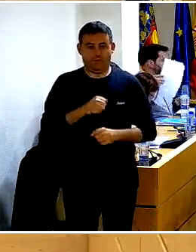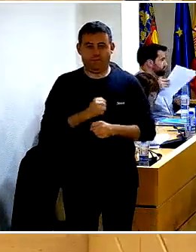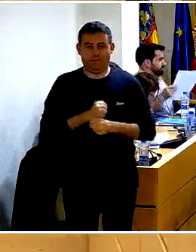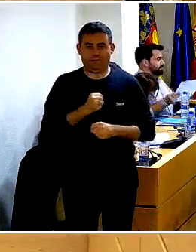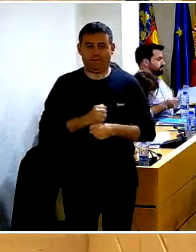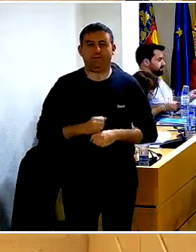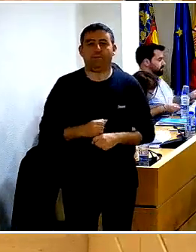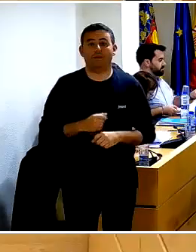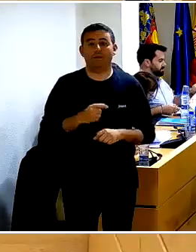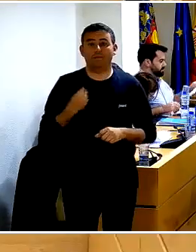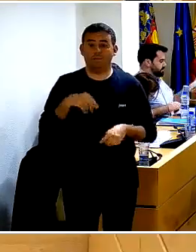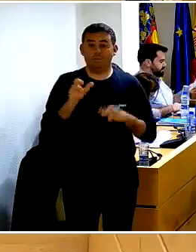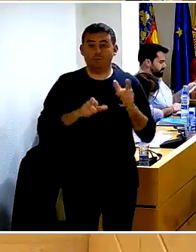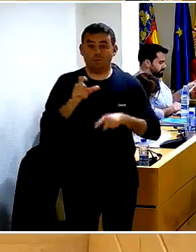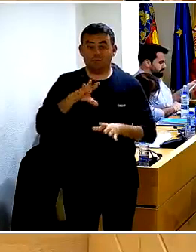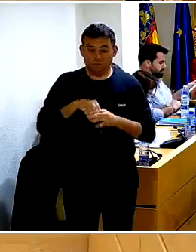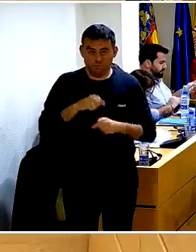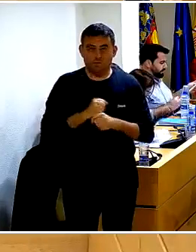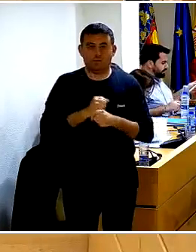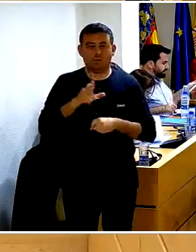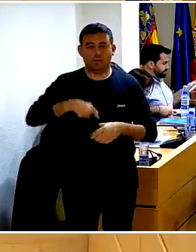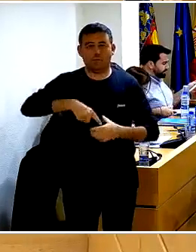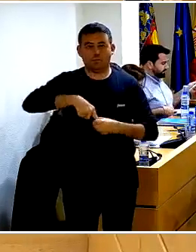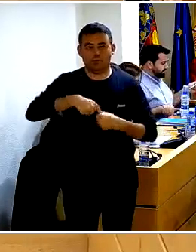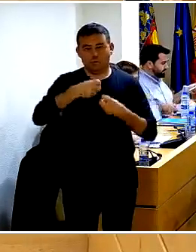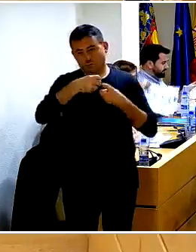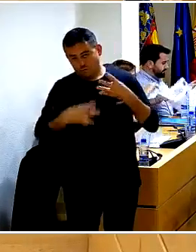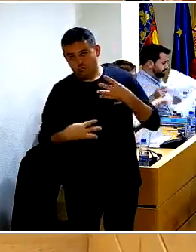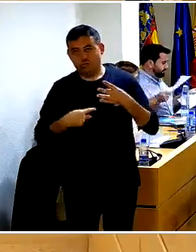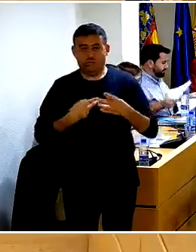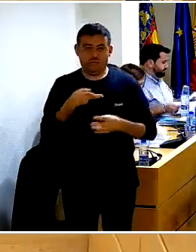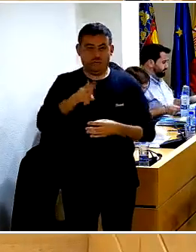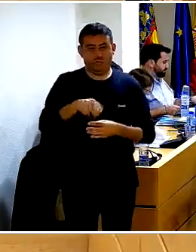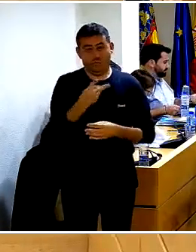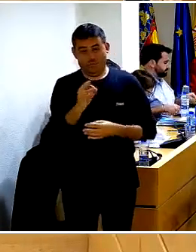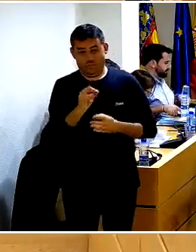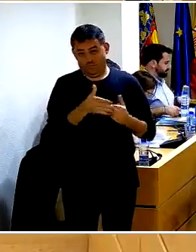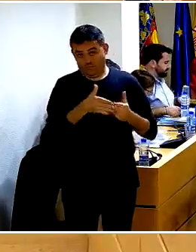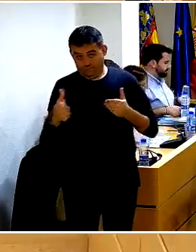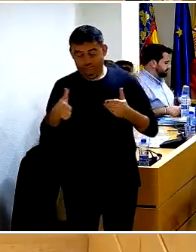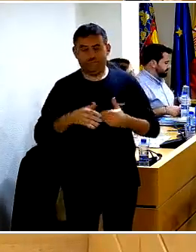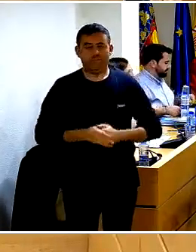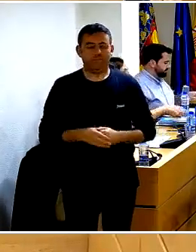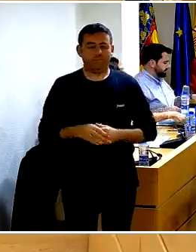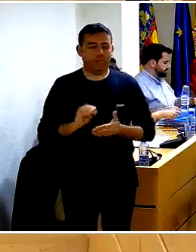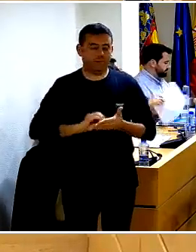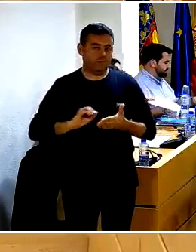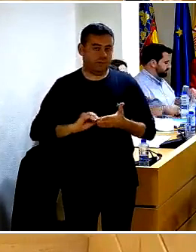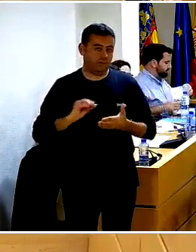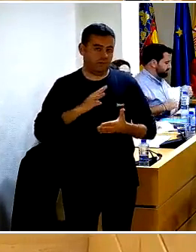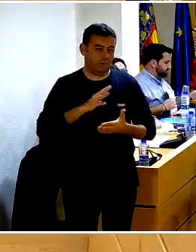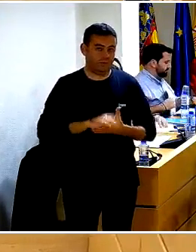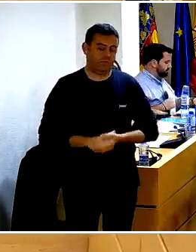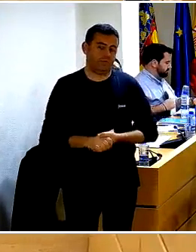de personal i relació de llocs de treball de l'Ajuntament de Paiporta per a l'exercici 2020. Senyora secretària.